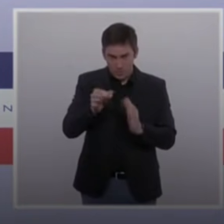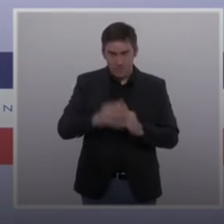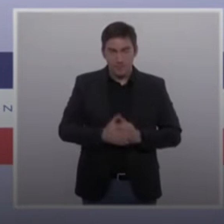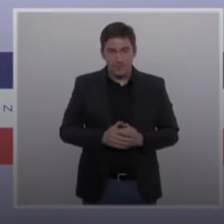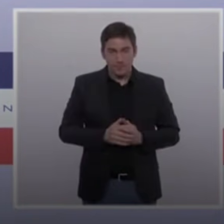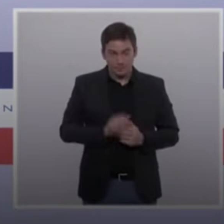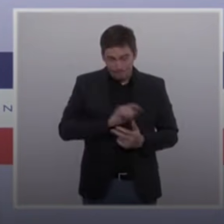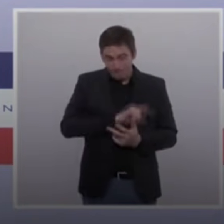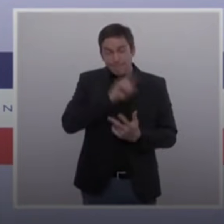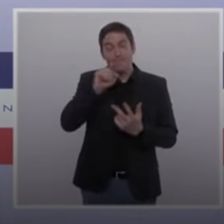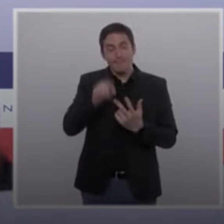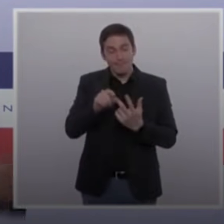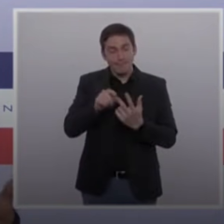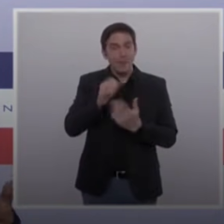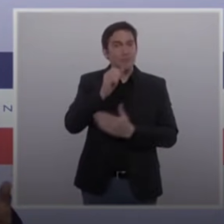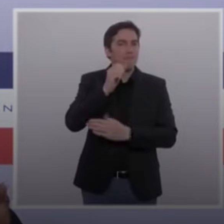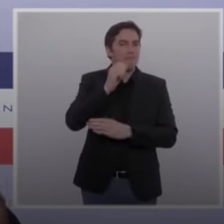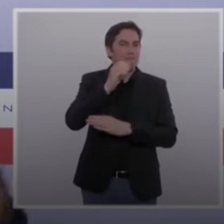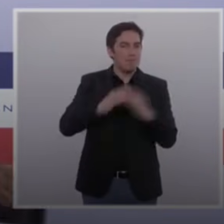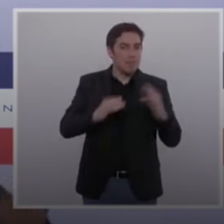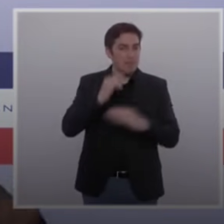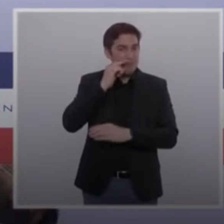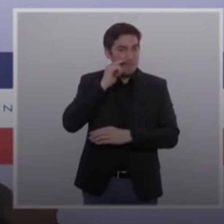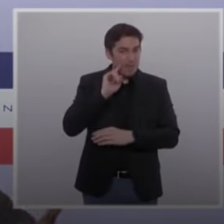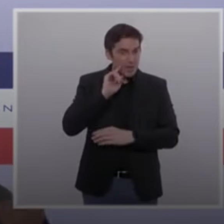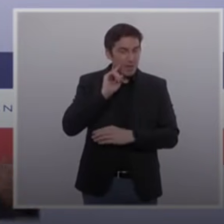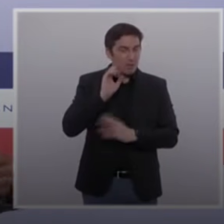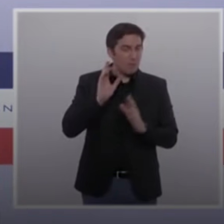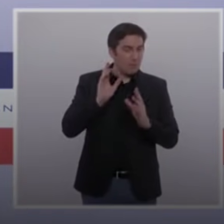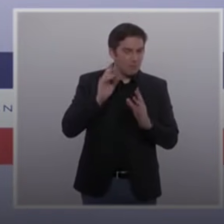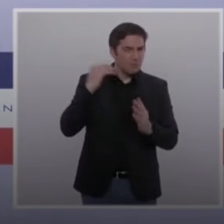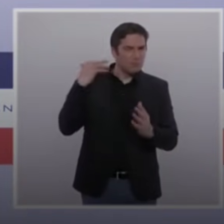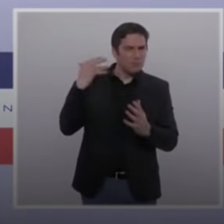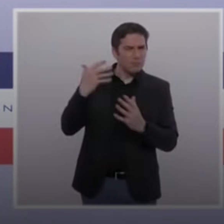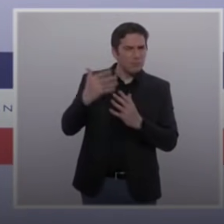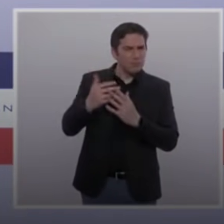mi-mai, une première étape de réouverture des lieux qui ont été